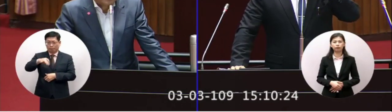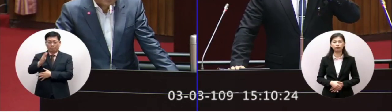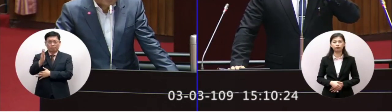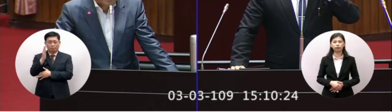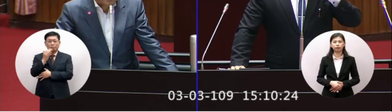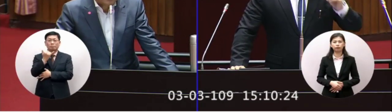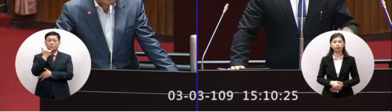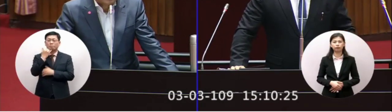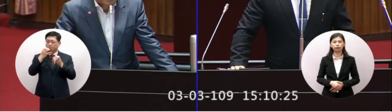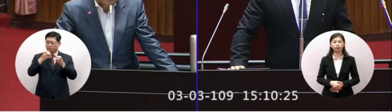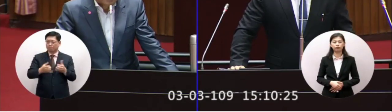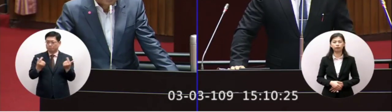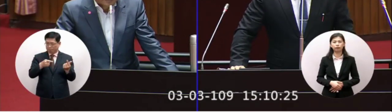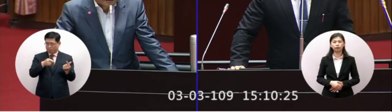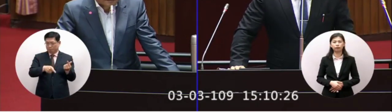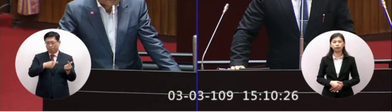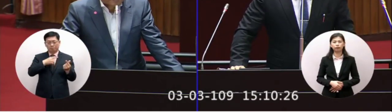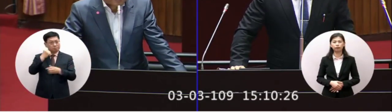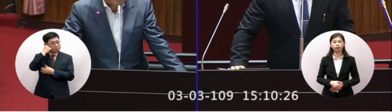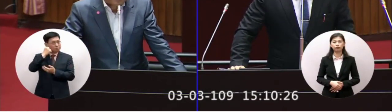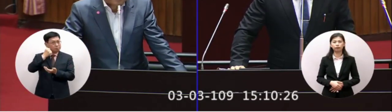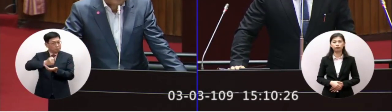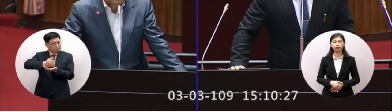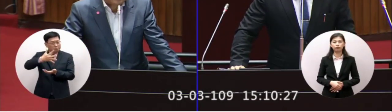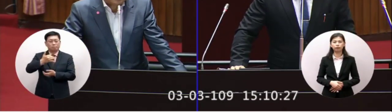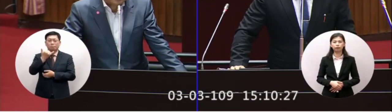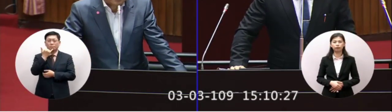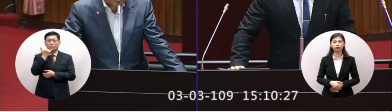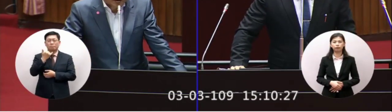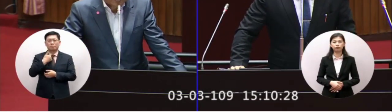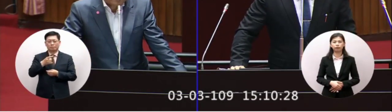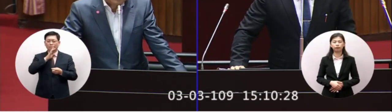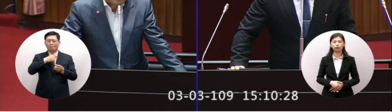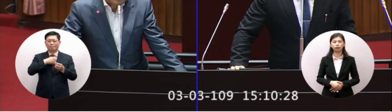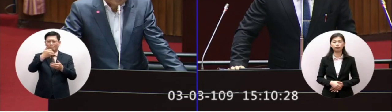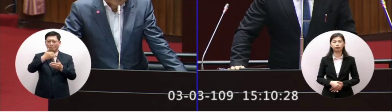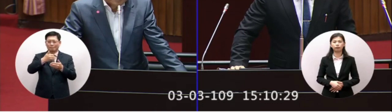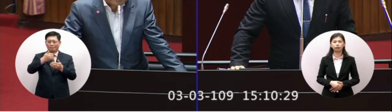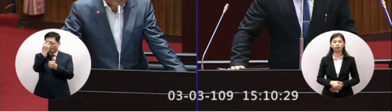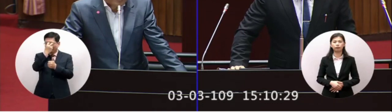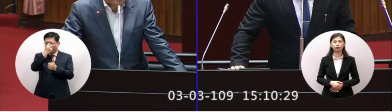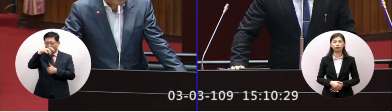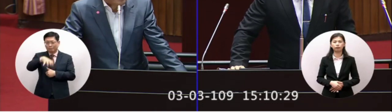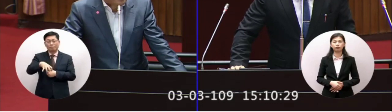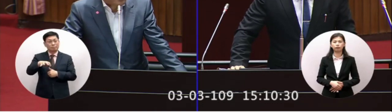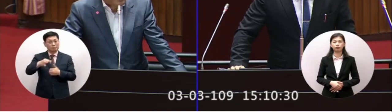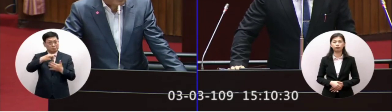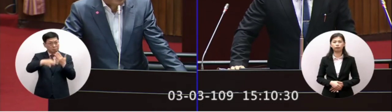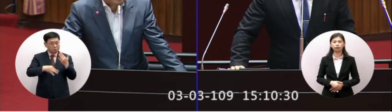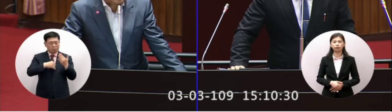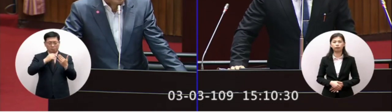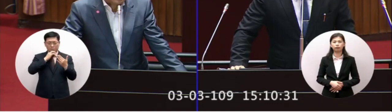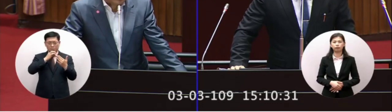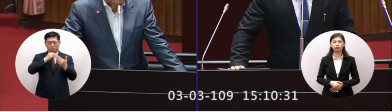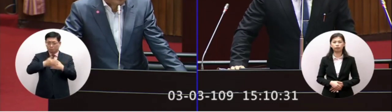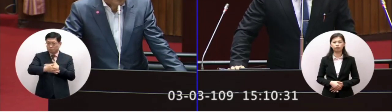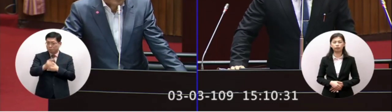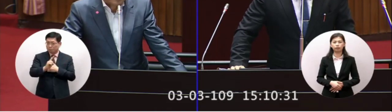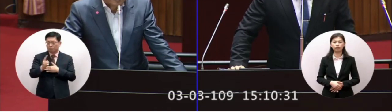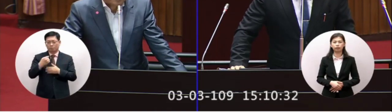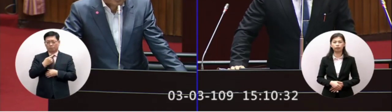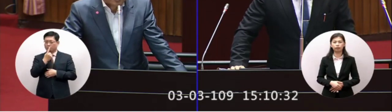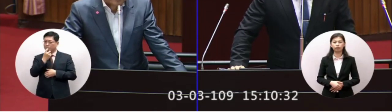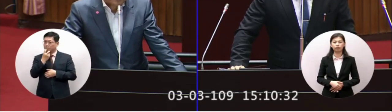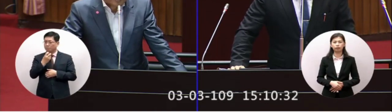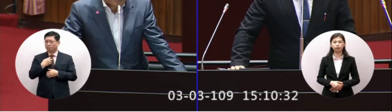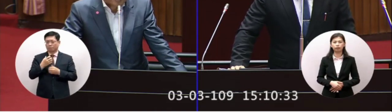府能够设相关的这样的一个就是等于一个地方检疫所。那它的规格 SOP 其实来跟我